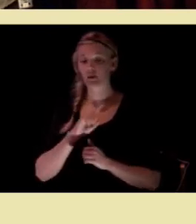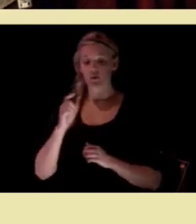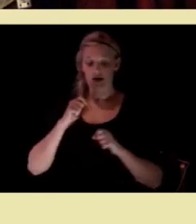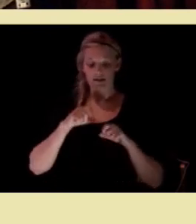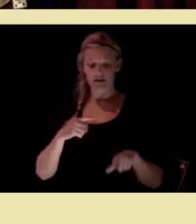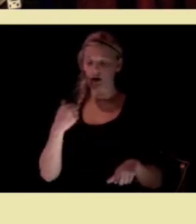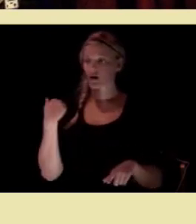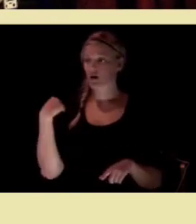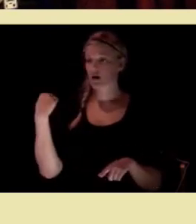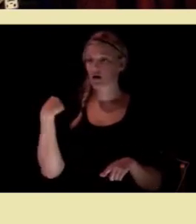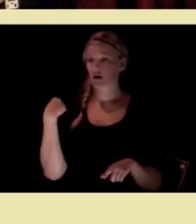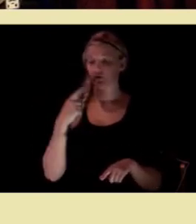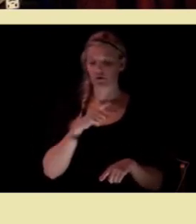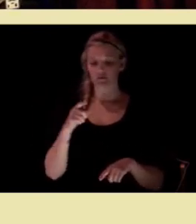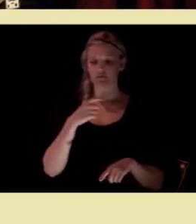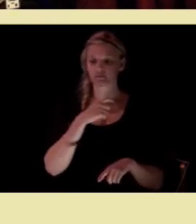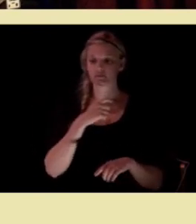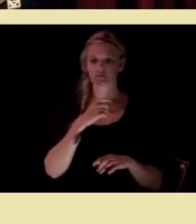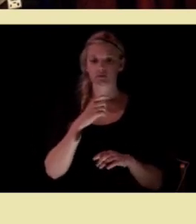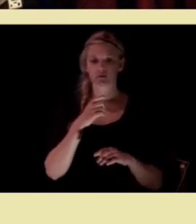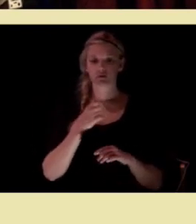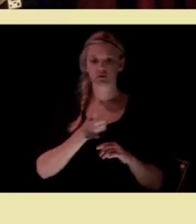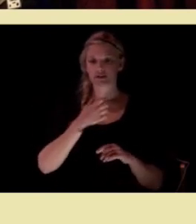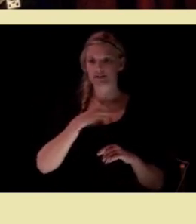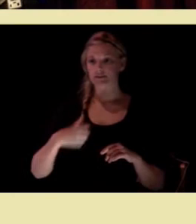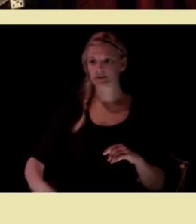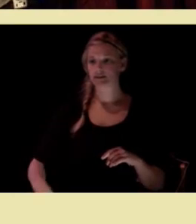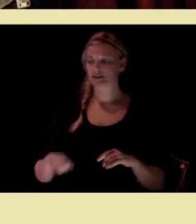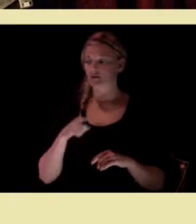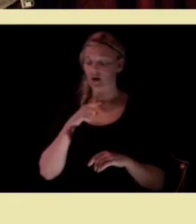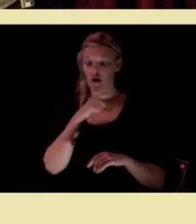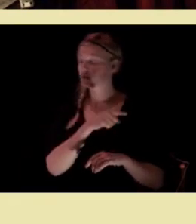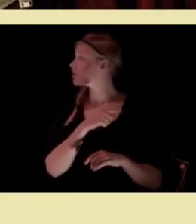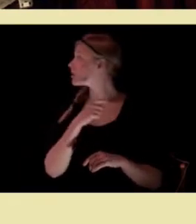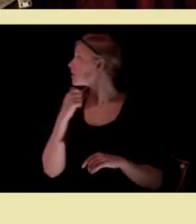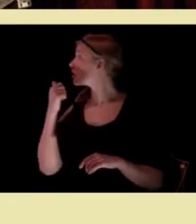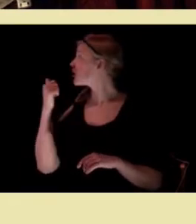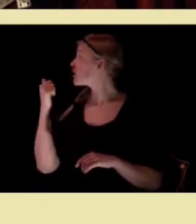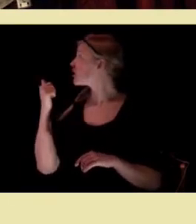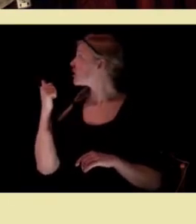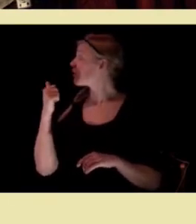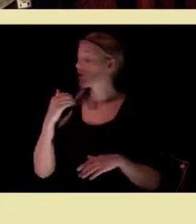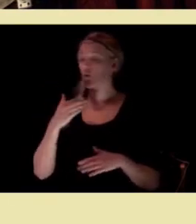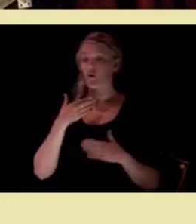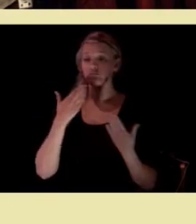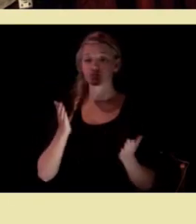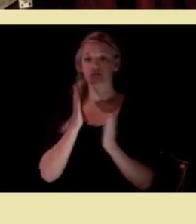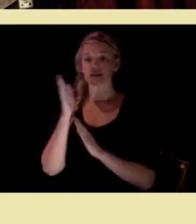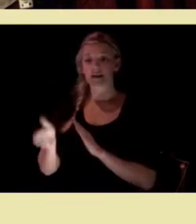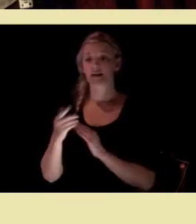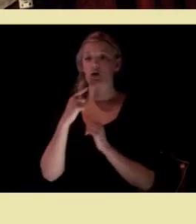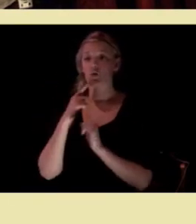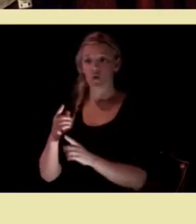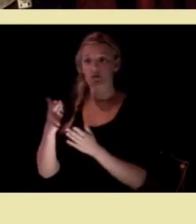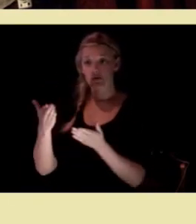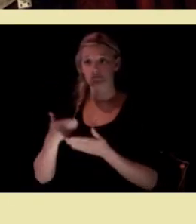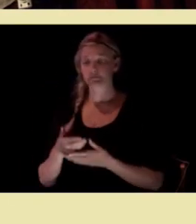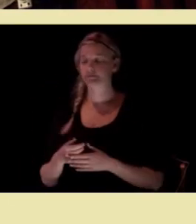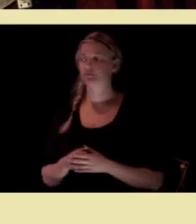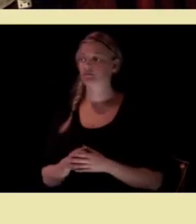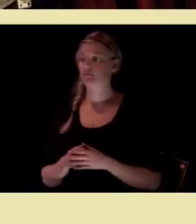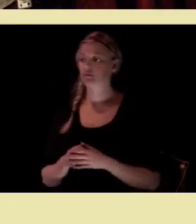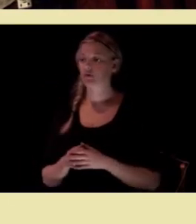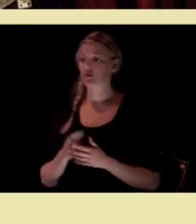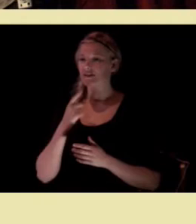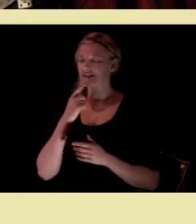på den tiden hvor den justisministeren var han, og hvor de satt og direkte ga råd. Og for å